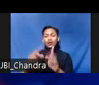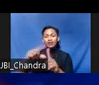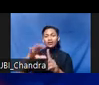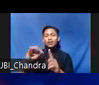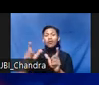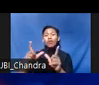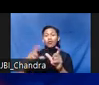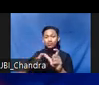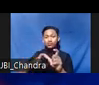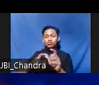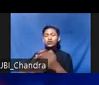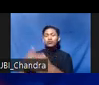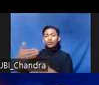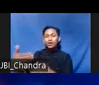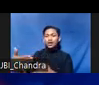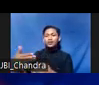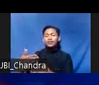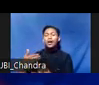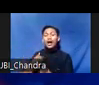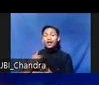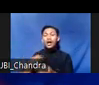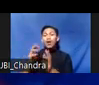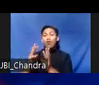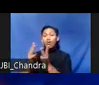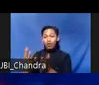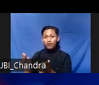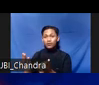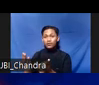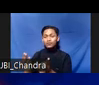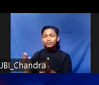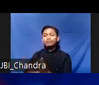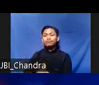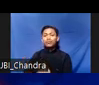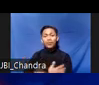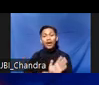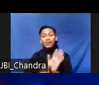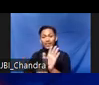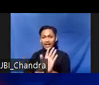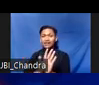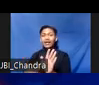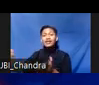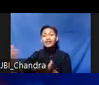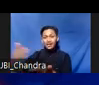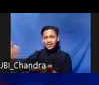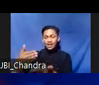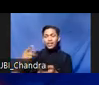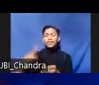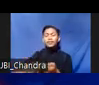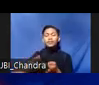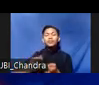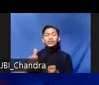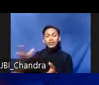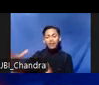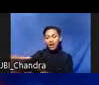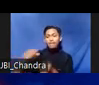Open Office dan libree yang ketiga menampilkan metadata nanti jadi teman-teman bisa mengambil metode